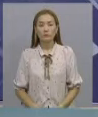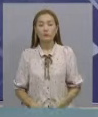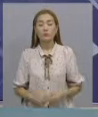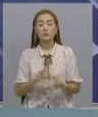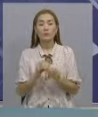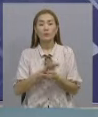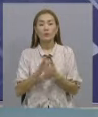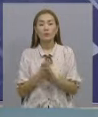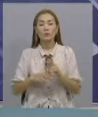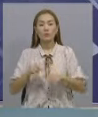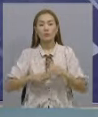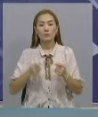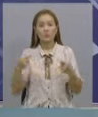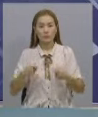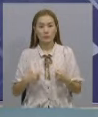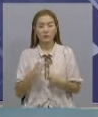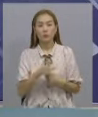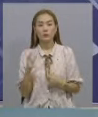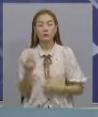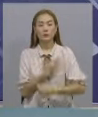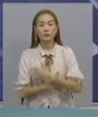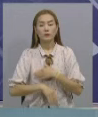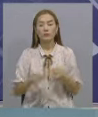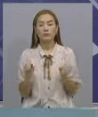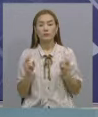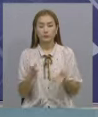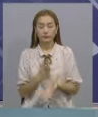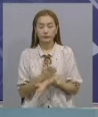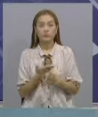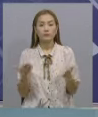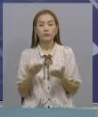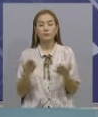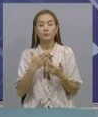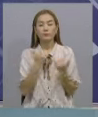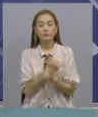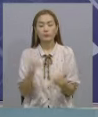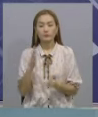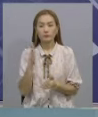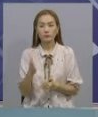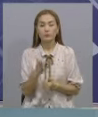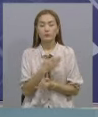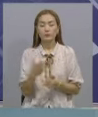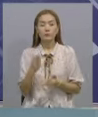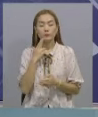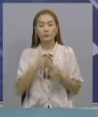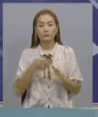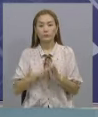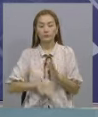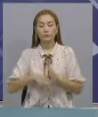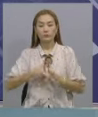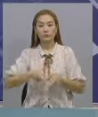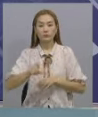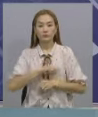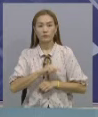Насколько социальные объекты подходят для людей с ограниченными возможностями? Какие условия созданы для их беспрепятственного